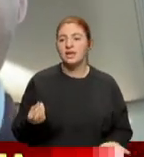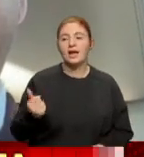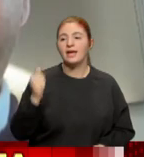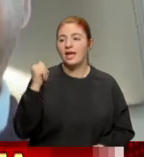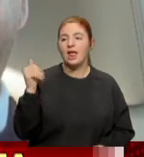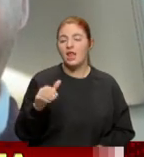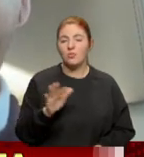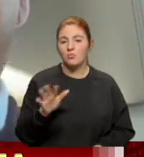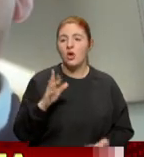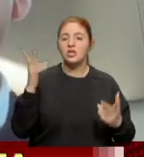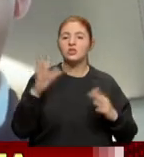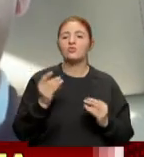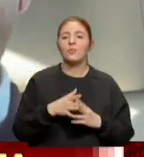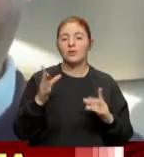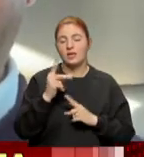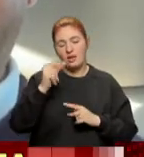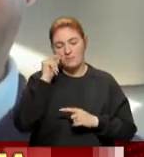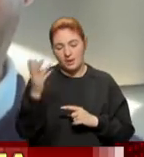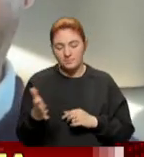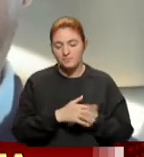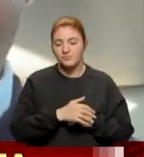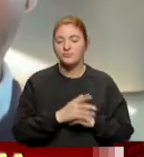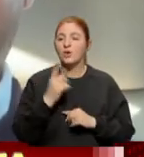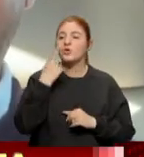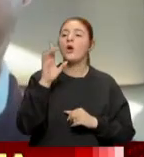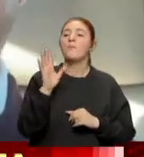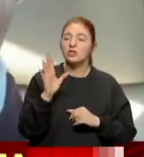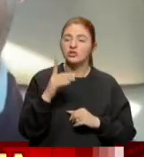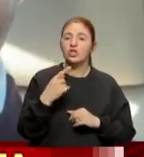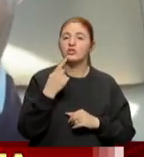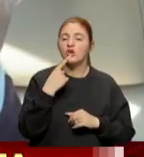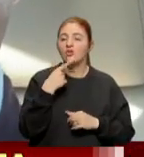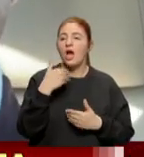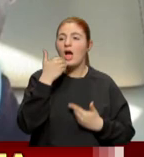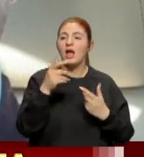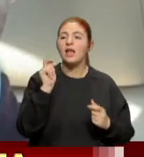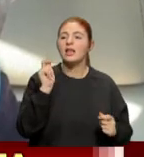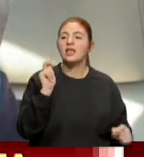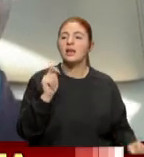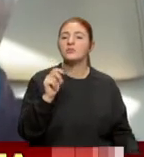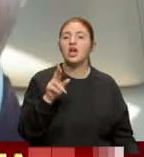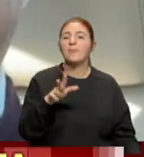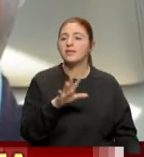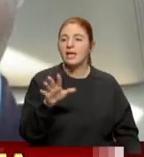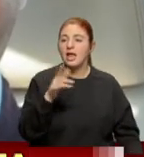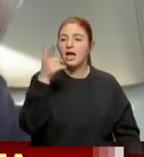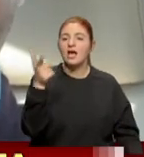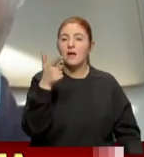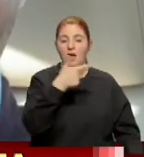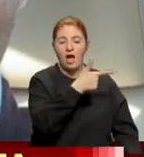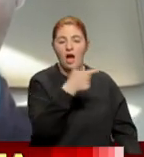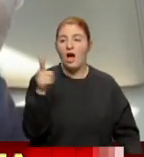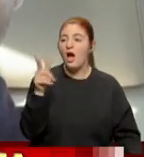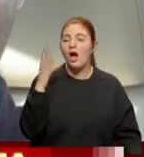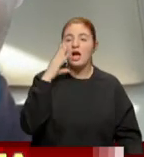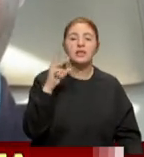gelmiyor. Yıkım çok büyük İlker Bey. Görmeyince sözle tarif edilebilir gibi değil. Kamera kadrajlarından